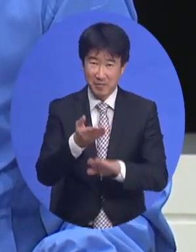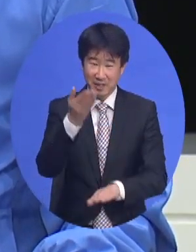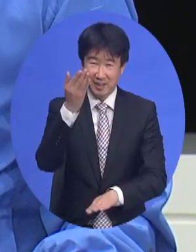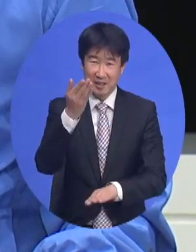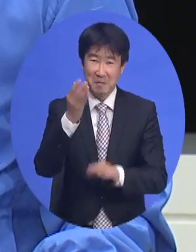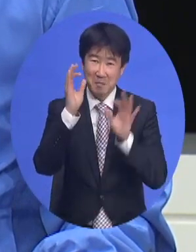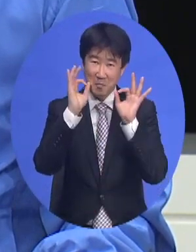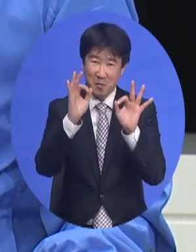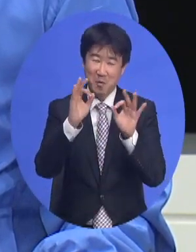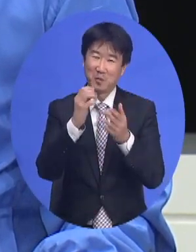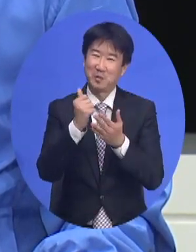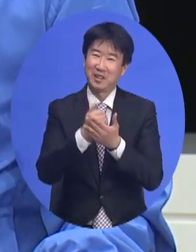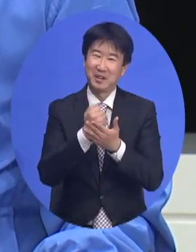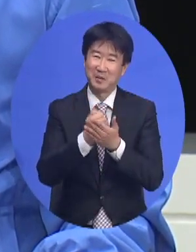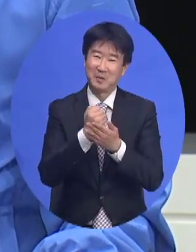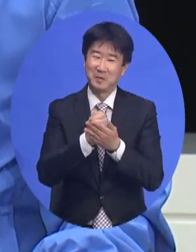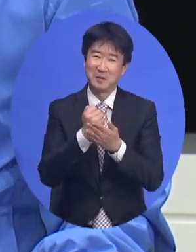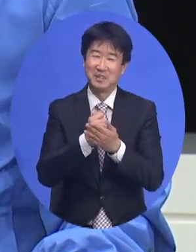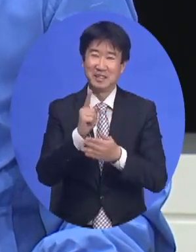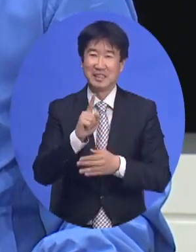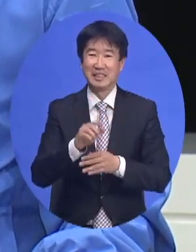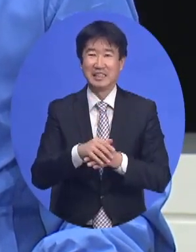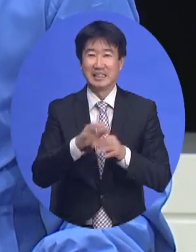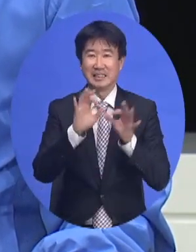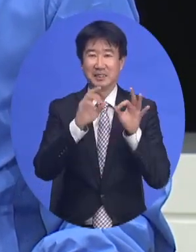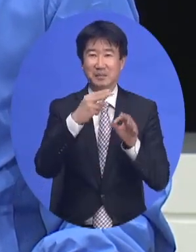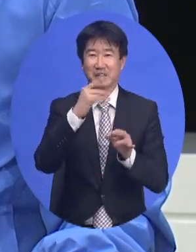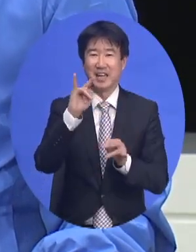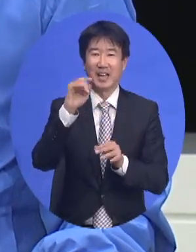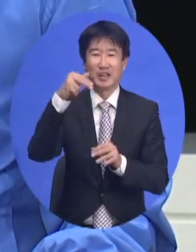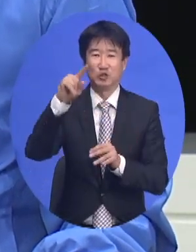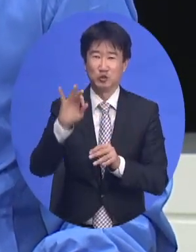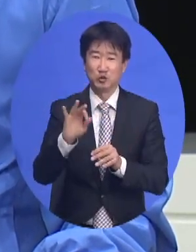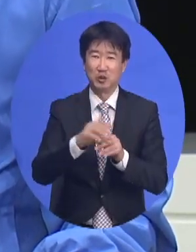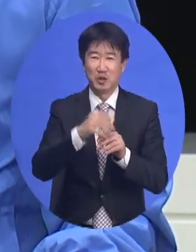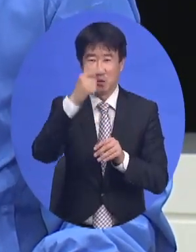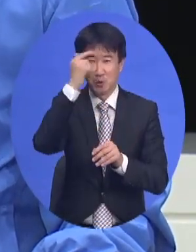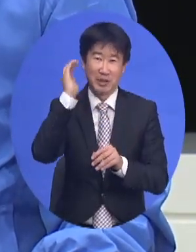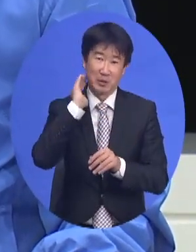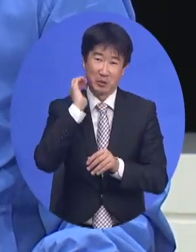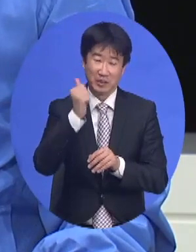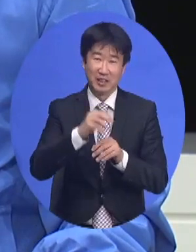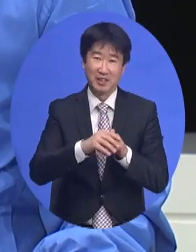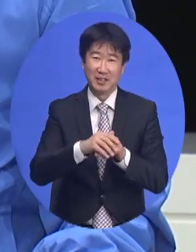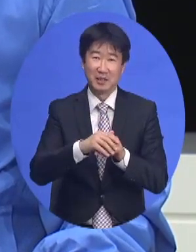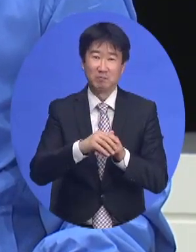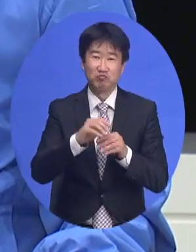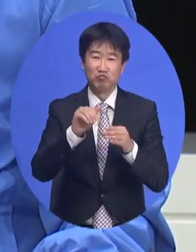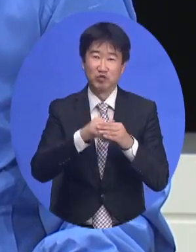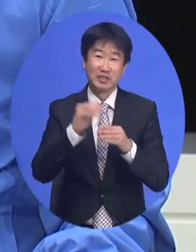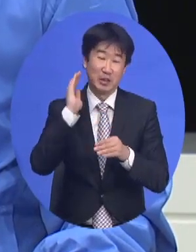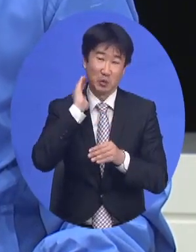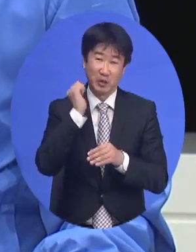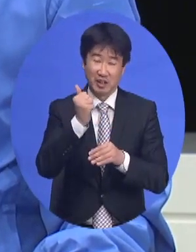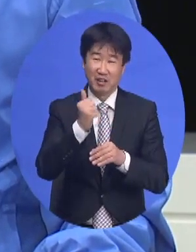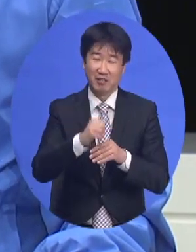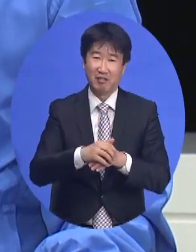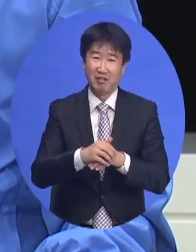대선배님을 네. 보면서 안타까운 게 김대중, 노무현, 현재 문재인 대통령 1위까지